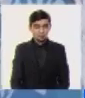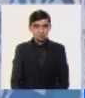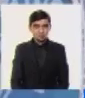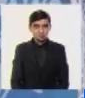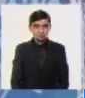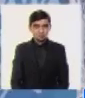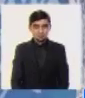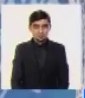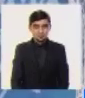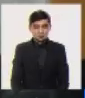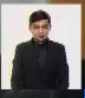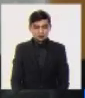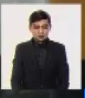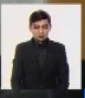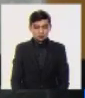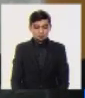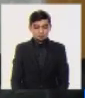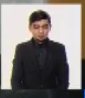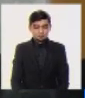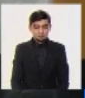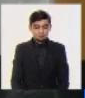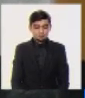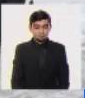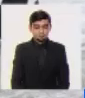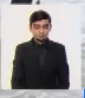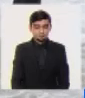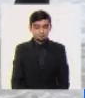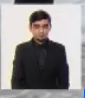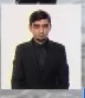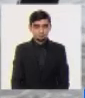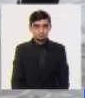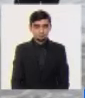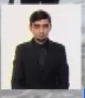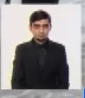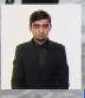Жанна Рахимжанова, Асем Караулова, Нурбулат Жанабекула, Информбюро, Жамбылская область.